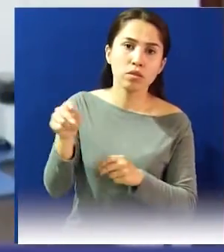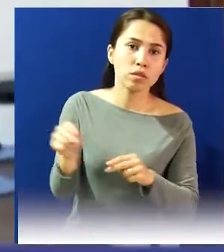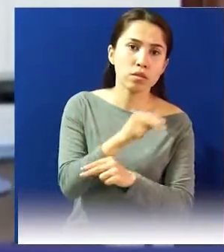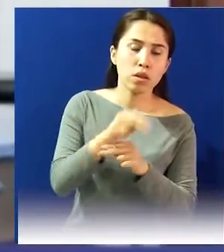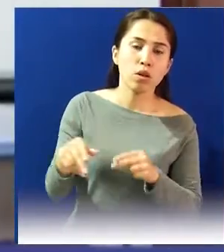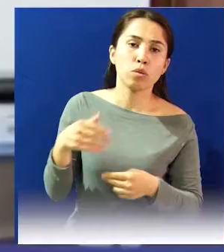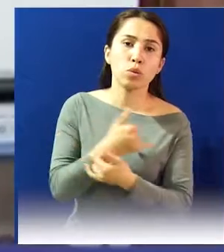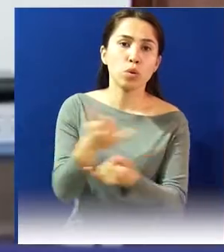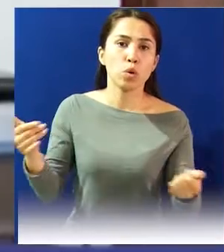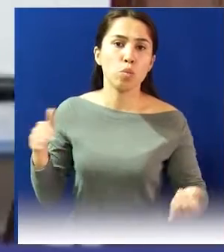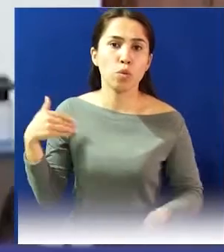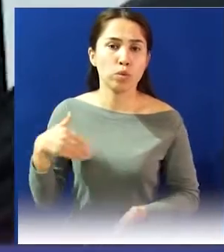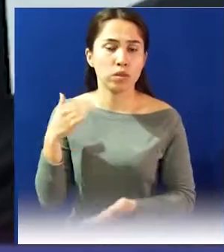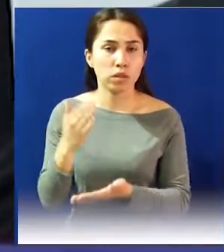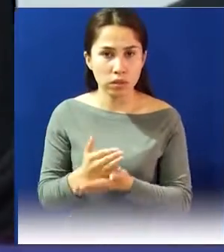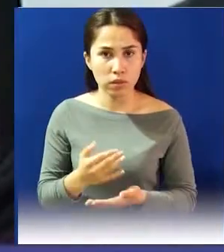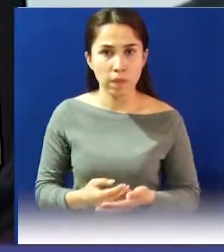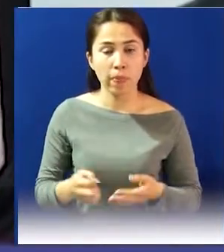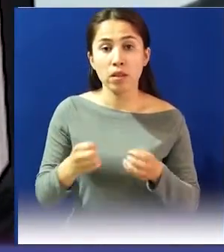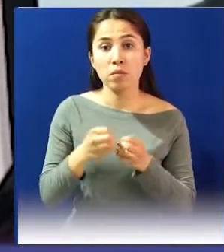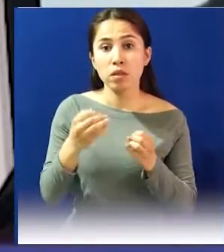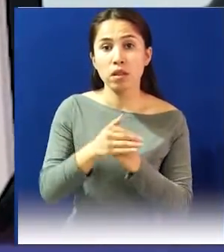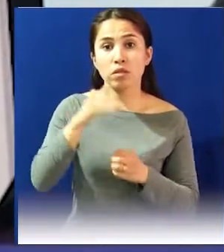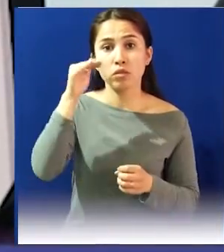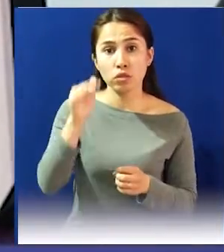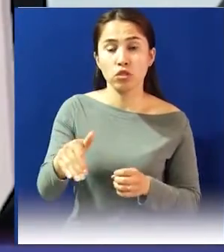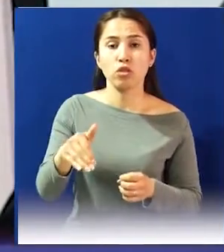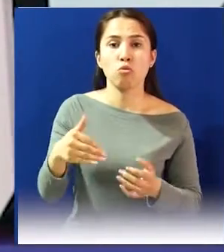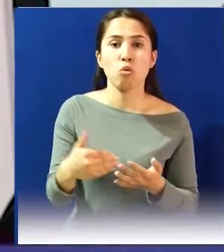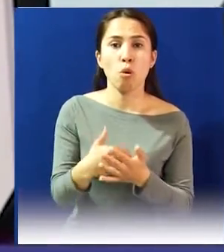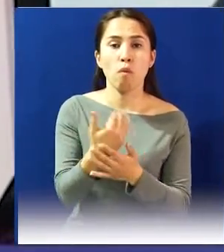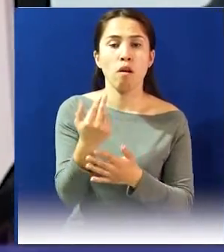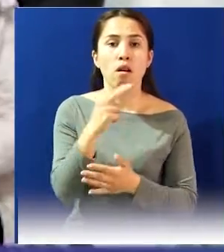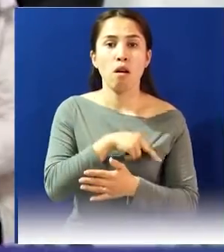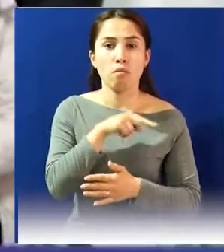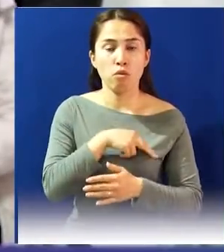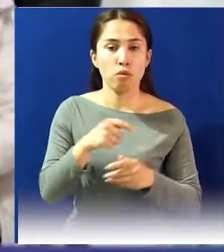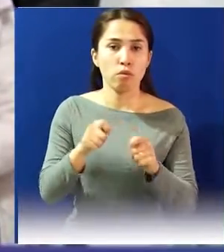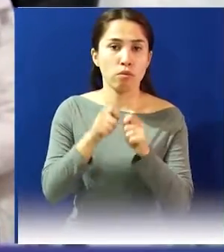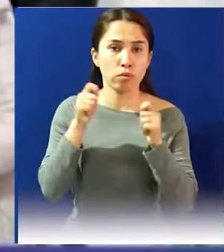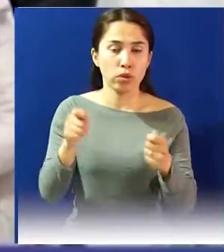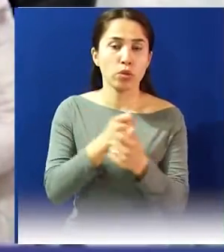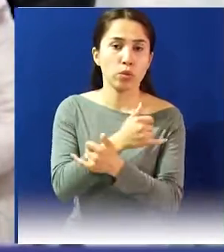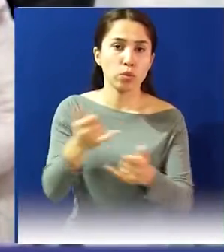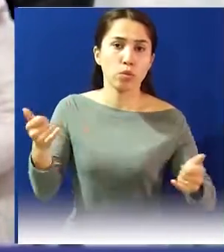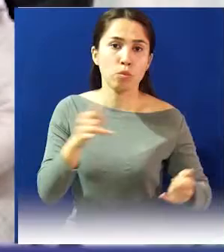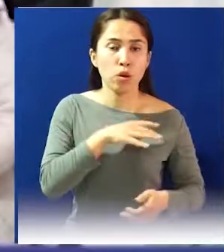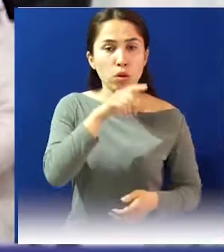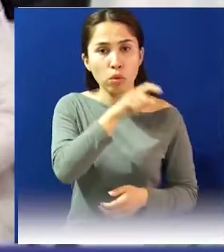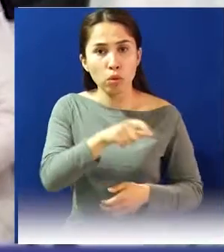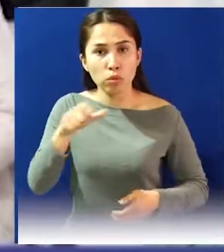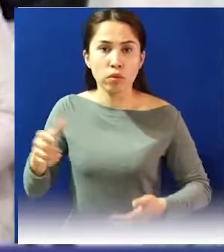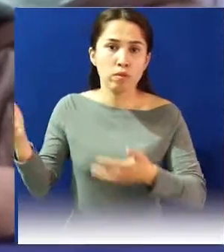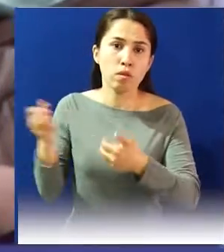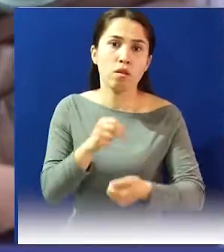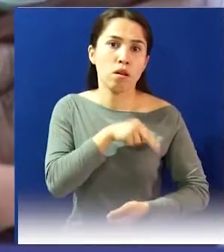жолдар пайдалануға беріледі. Осының арқасында 15 мыңға жуық жаңа тұрақты жұмыс орындары құралады. Жол картасы жаңартылған соң